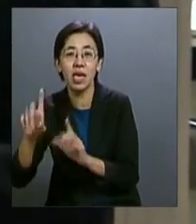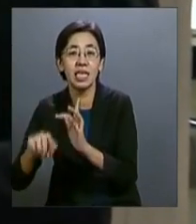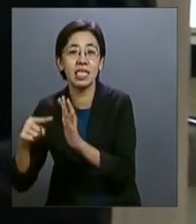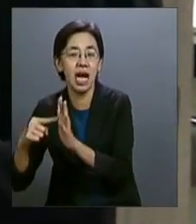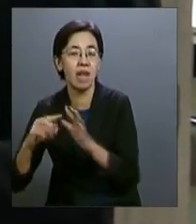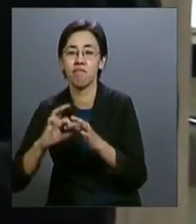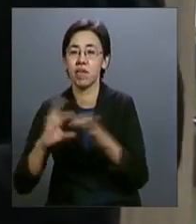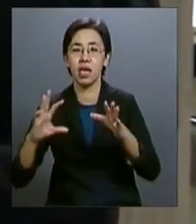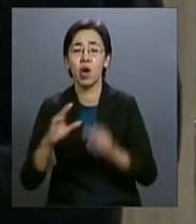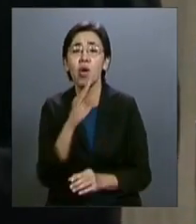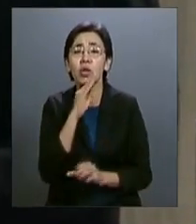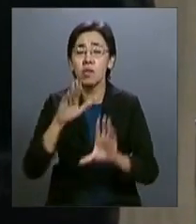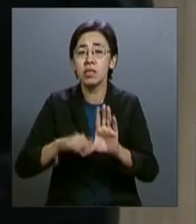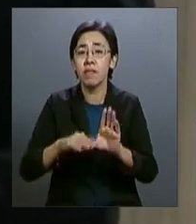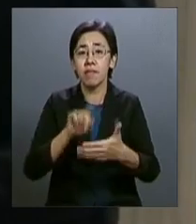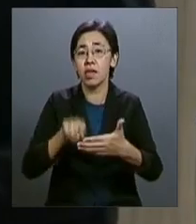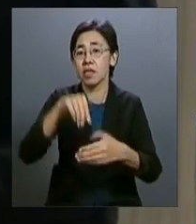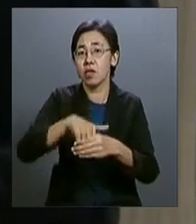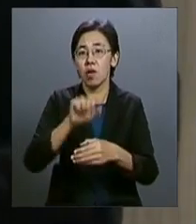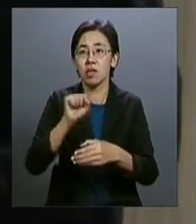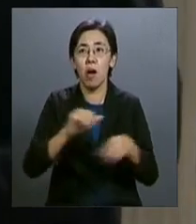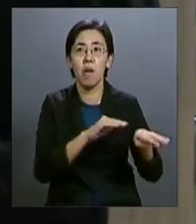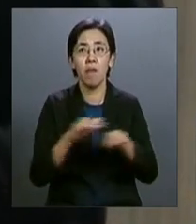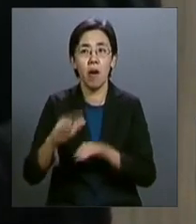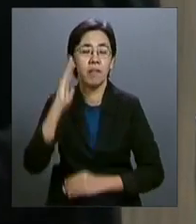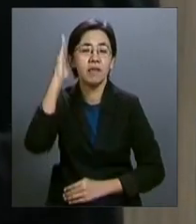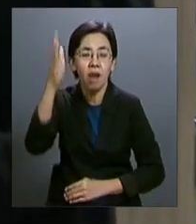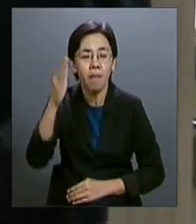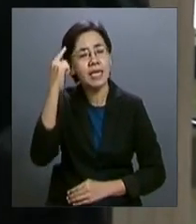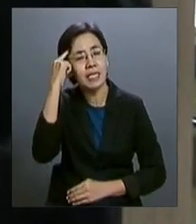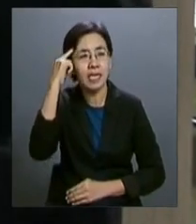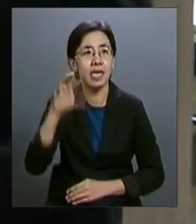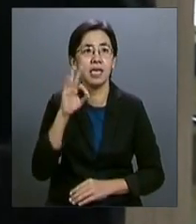ได้รับโอกาสลงสมัครรับเลือกตั้งของพรรคก็พร้อมที่จะเลือกตำแหน่งใดตำแหน่งหนึ่งค่ะ